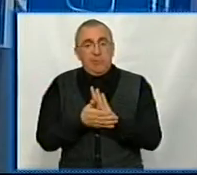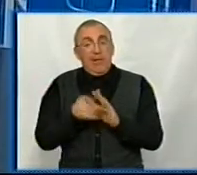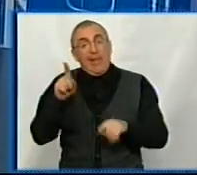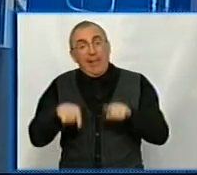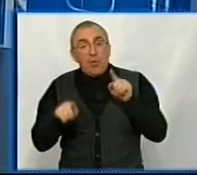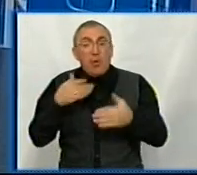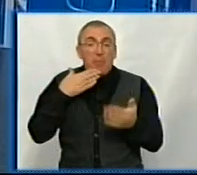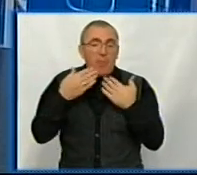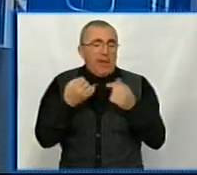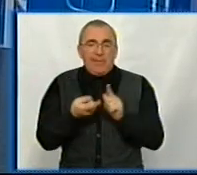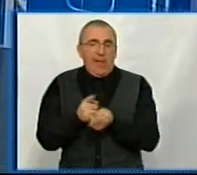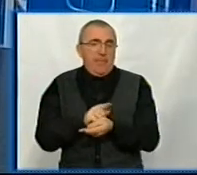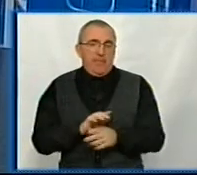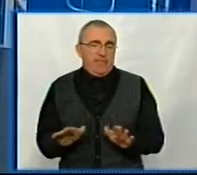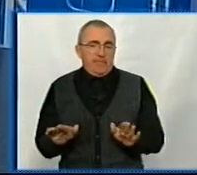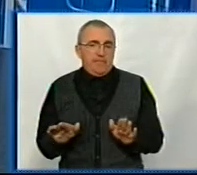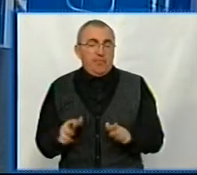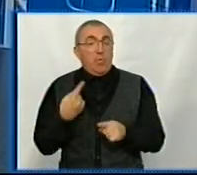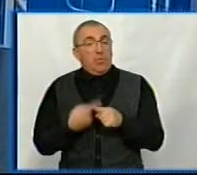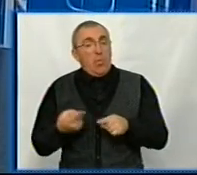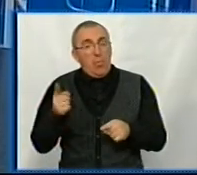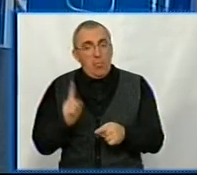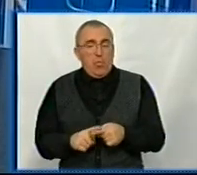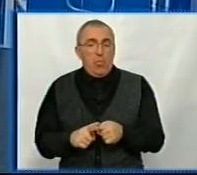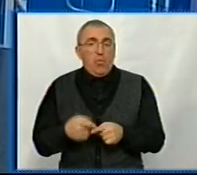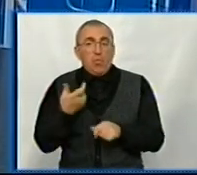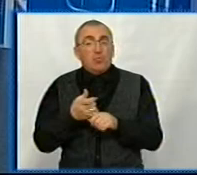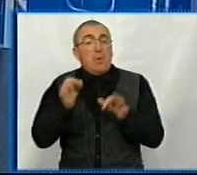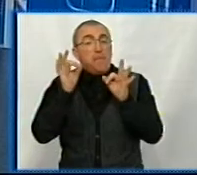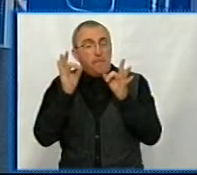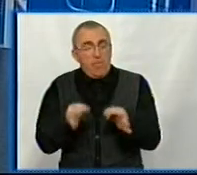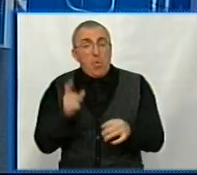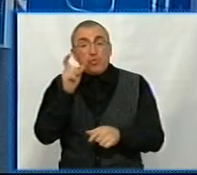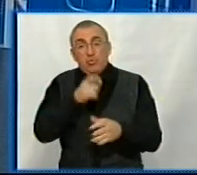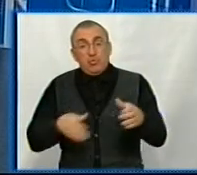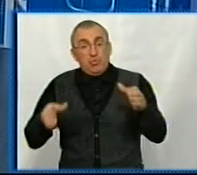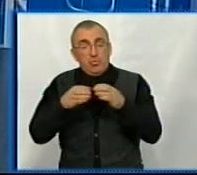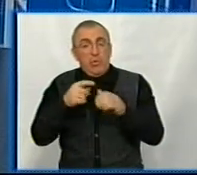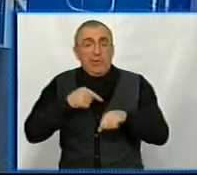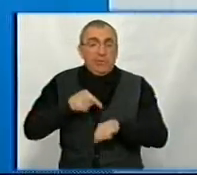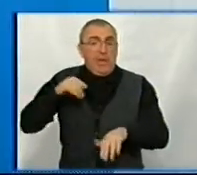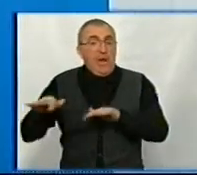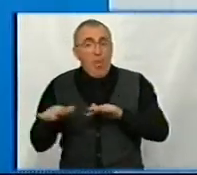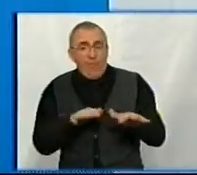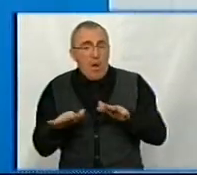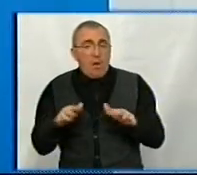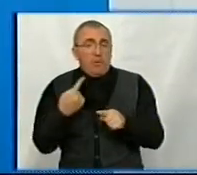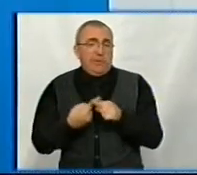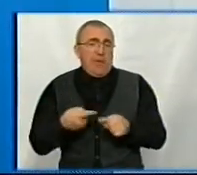підходи не змінюються. І тому дуже правильно, що суспільство зреагувало на